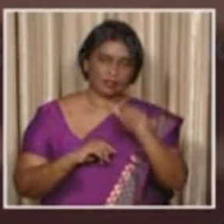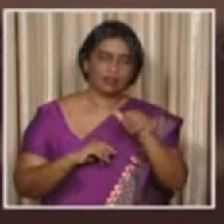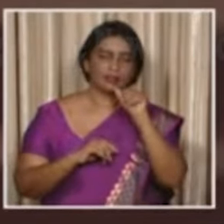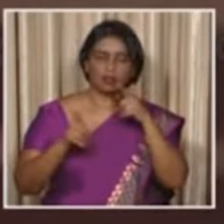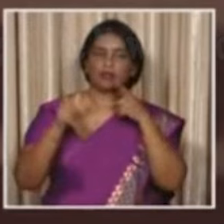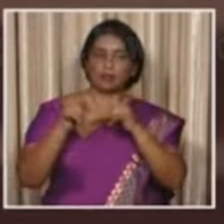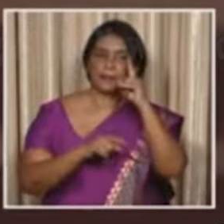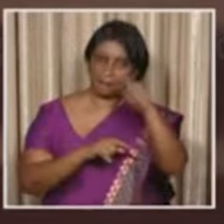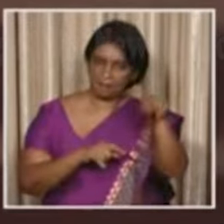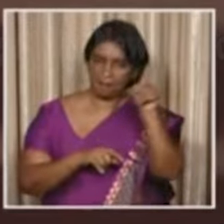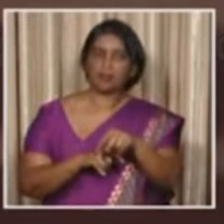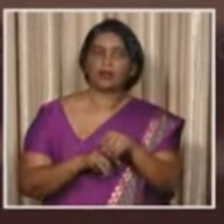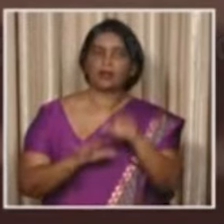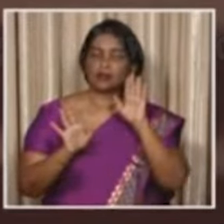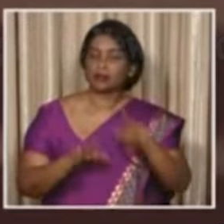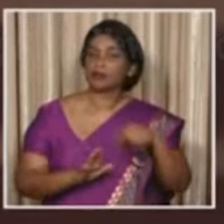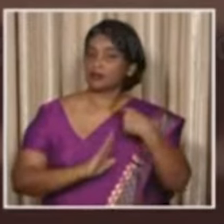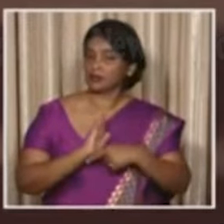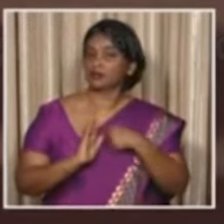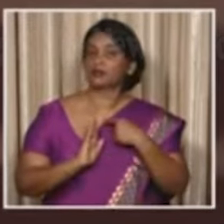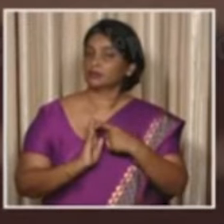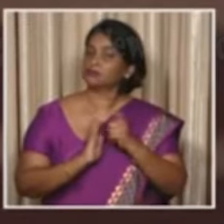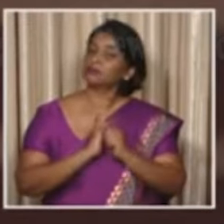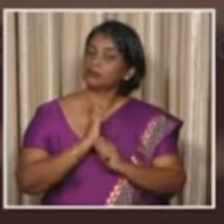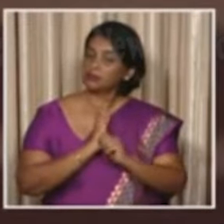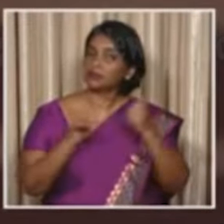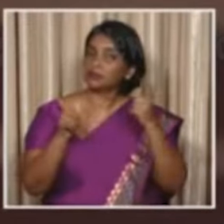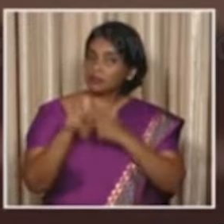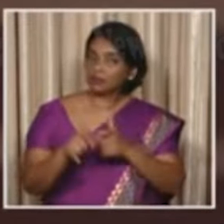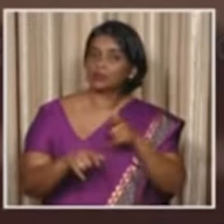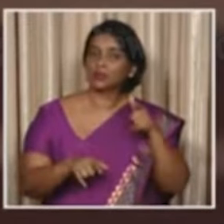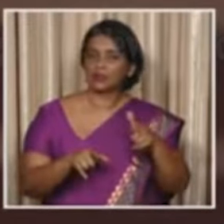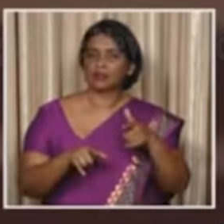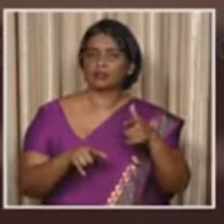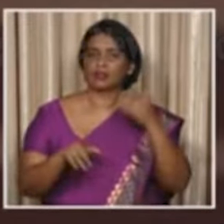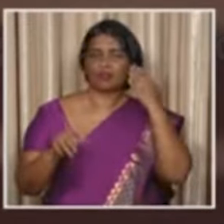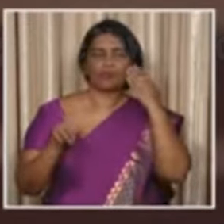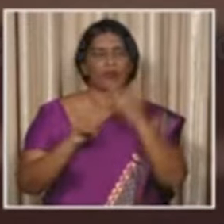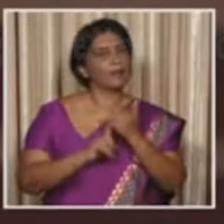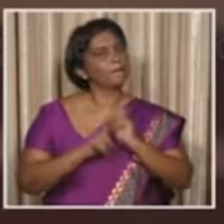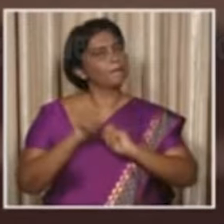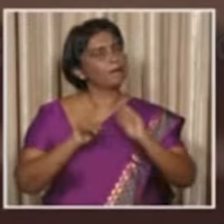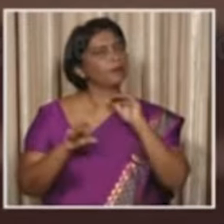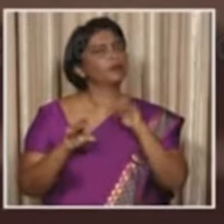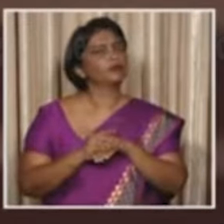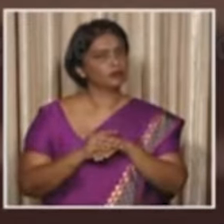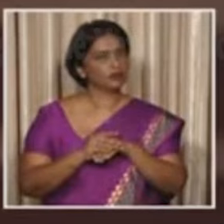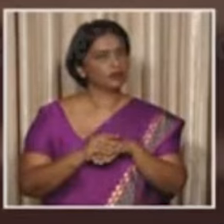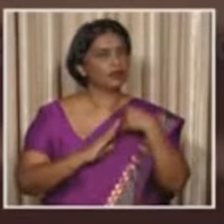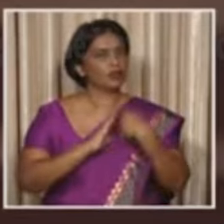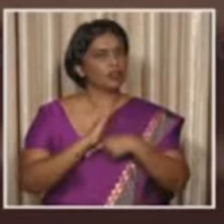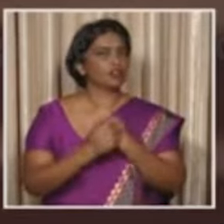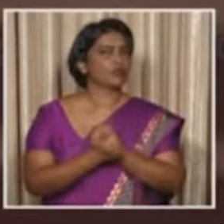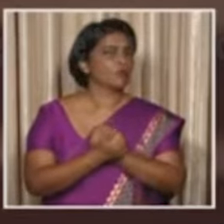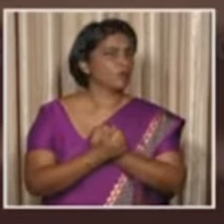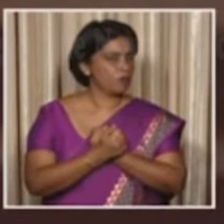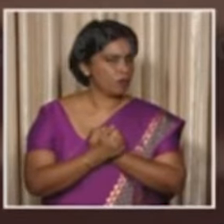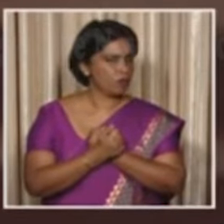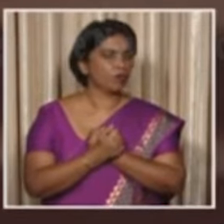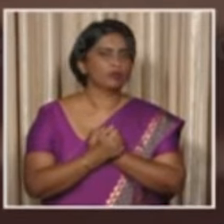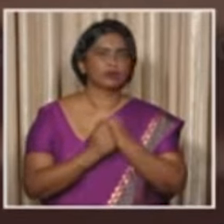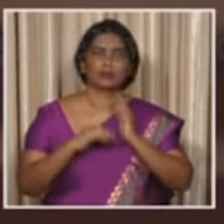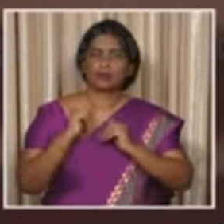අරපේකත් වැරදි. හැබැයි මේ රටේ පාතාලේ මරනකොට ඔබතුමාලා මේ මේ පාර්ලිමේන්තුව තුල මේ රට පොලිසියෙන් මේ වගේ මෙහෙයුම්